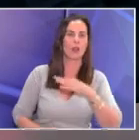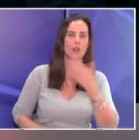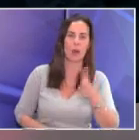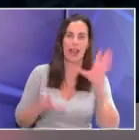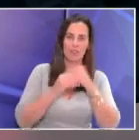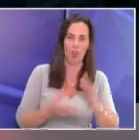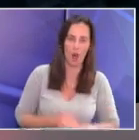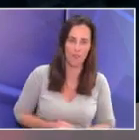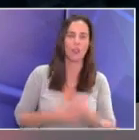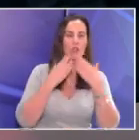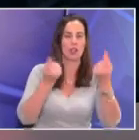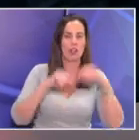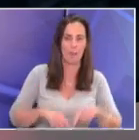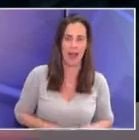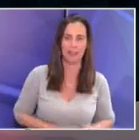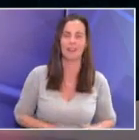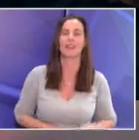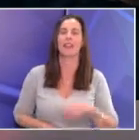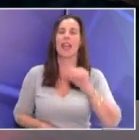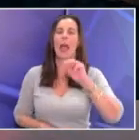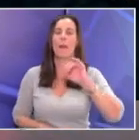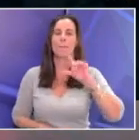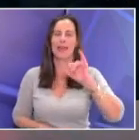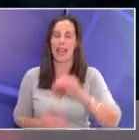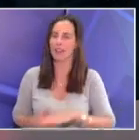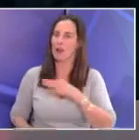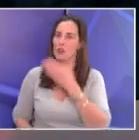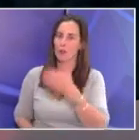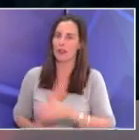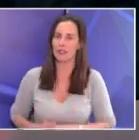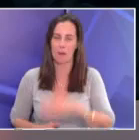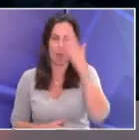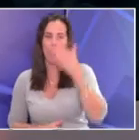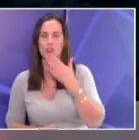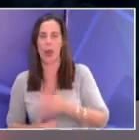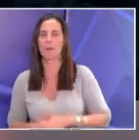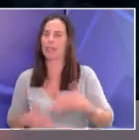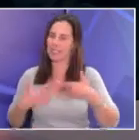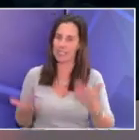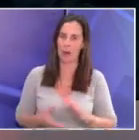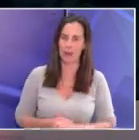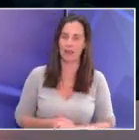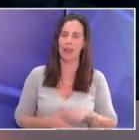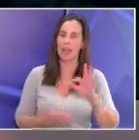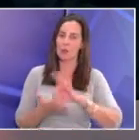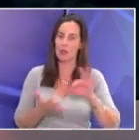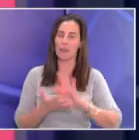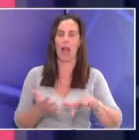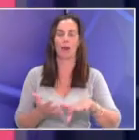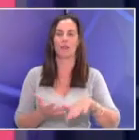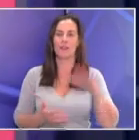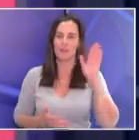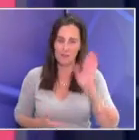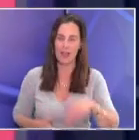ערב טוב. ערב טוב. תודה רבה שבאת. תודה לך. אמילי מואטי. מה שלומך, אמילי? ברוך השם. יופי, אני שמח. גם סופרת, גם